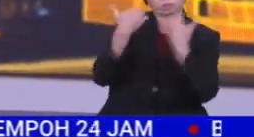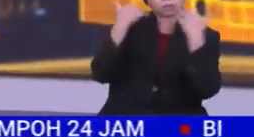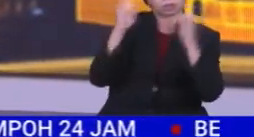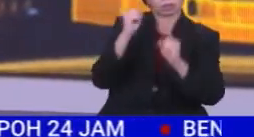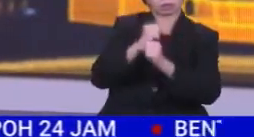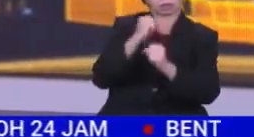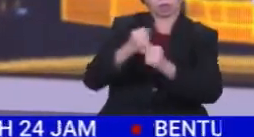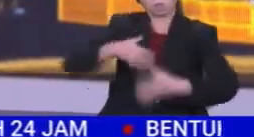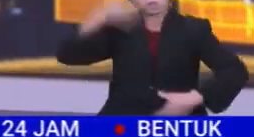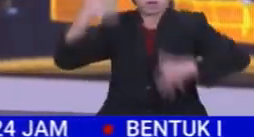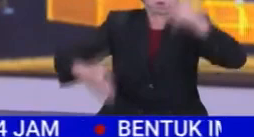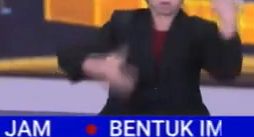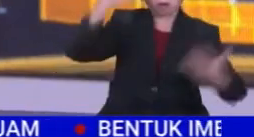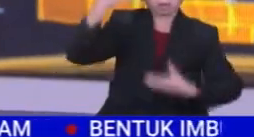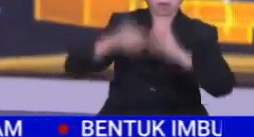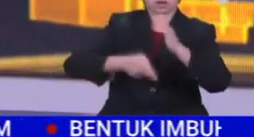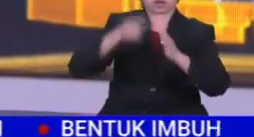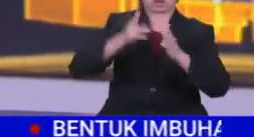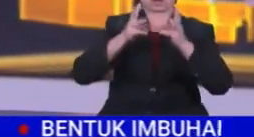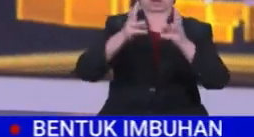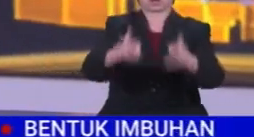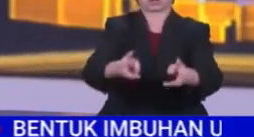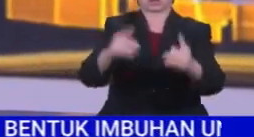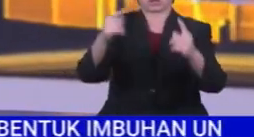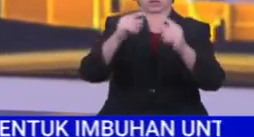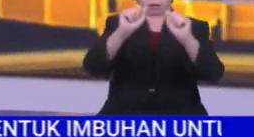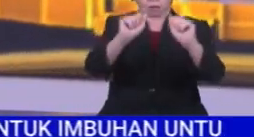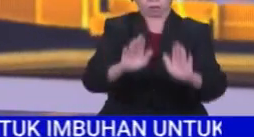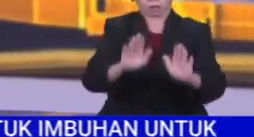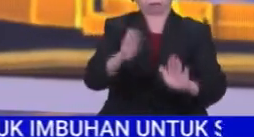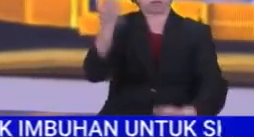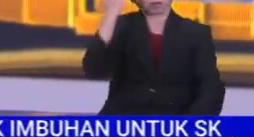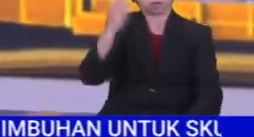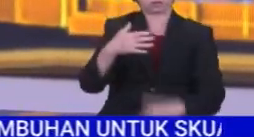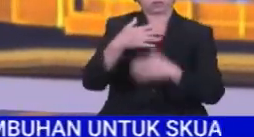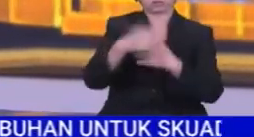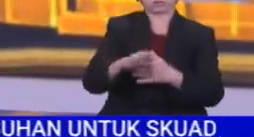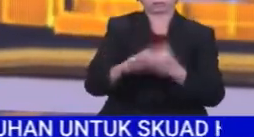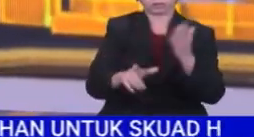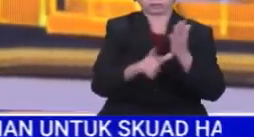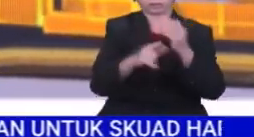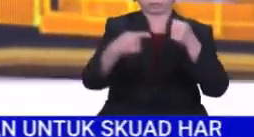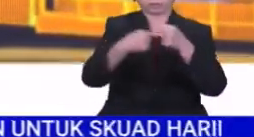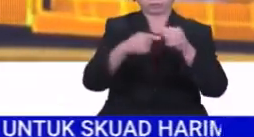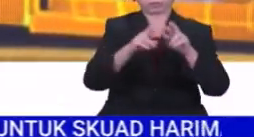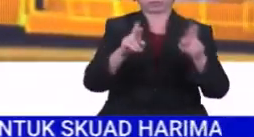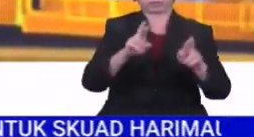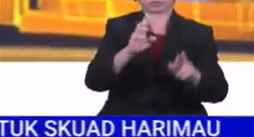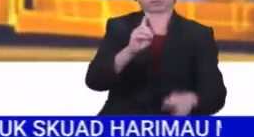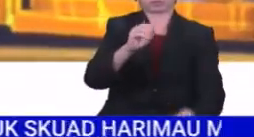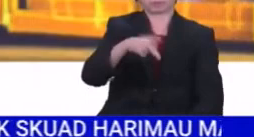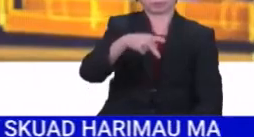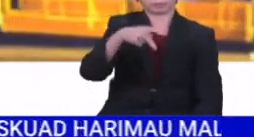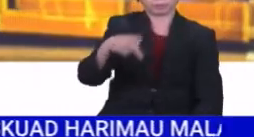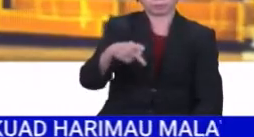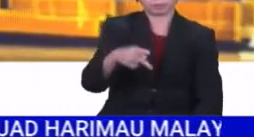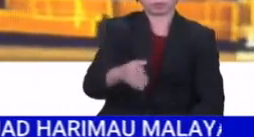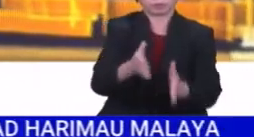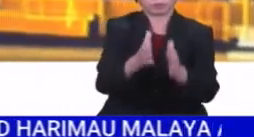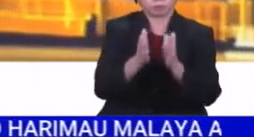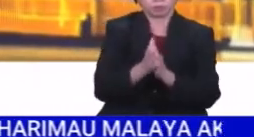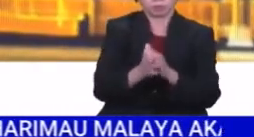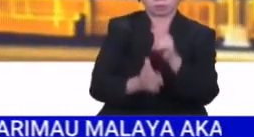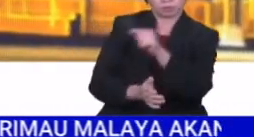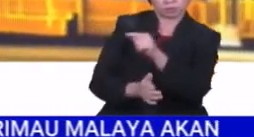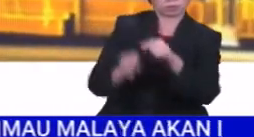mengamuk di lebuhraya utara selatan arah selatan ah lalu dia selepas timbalan pendakwa Raya nurazman Riza Muhammad memohon